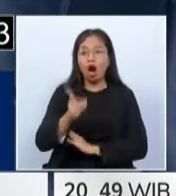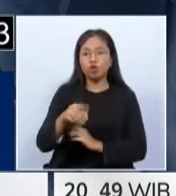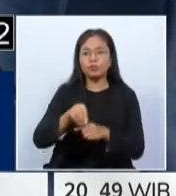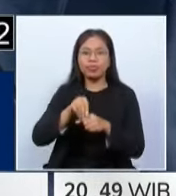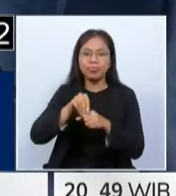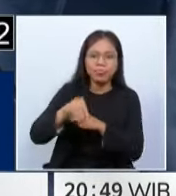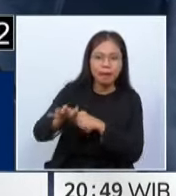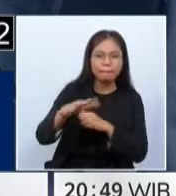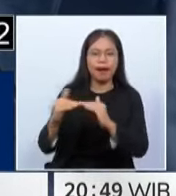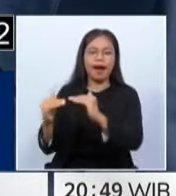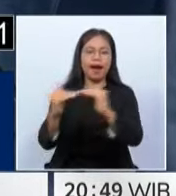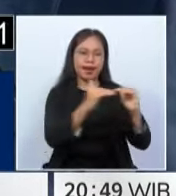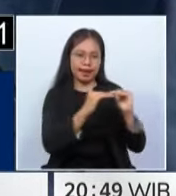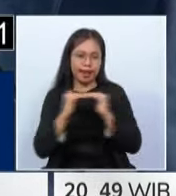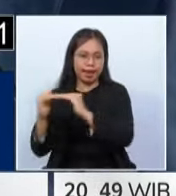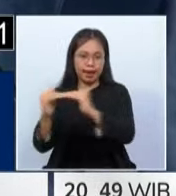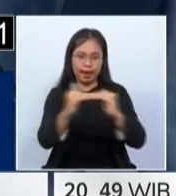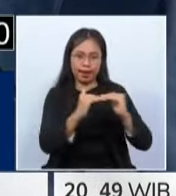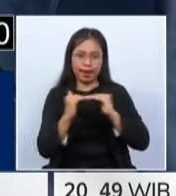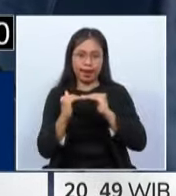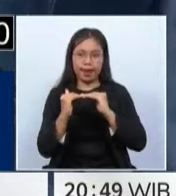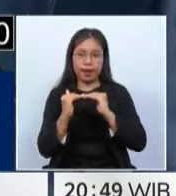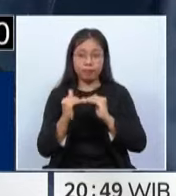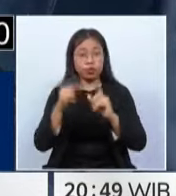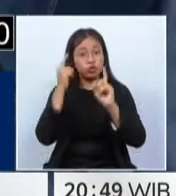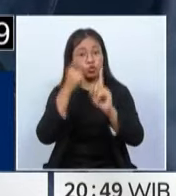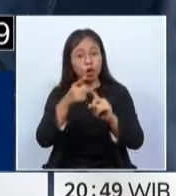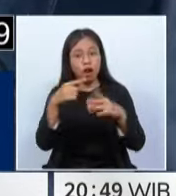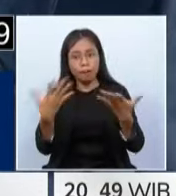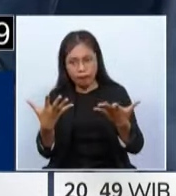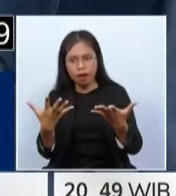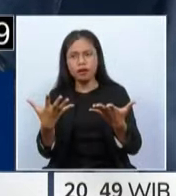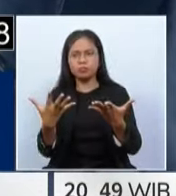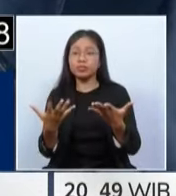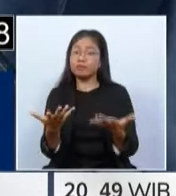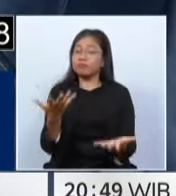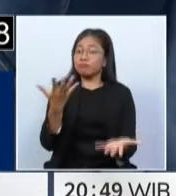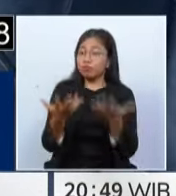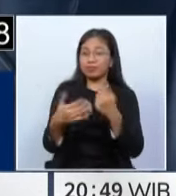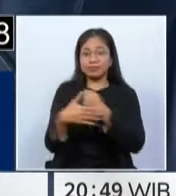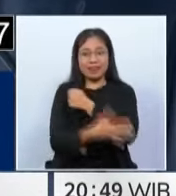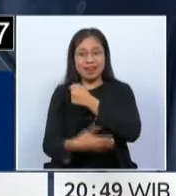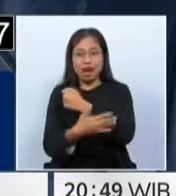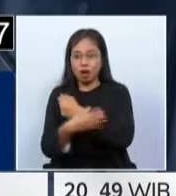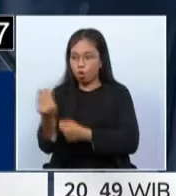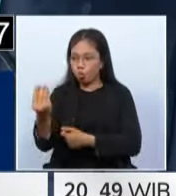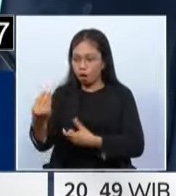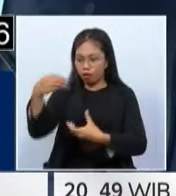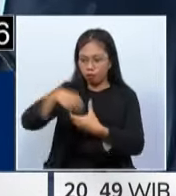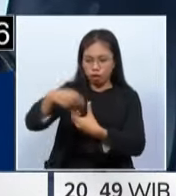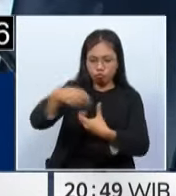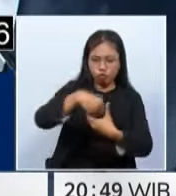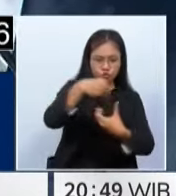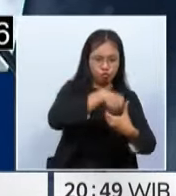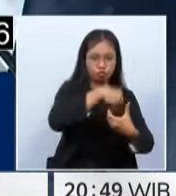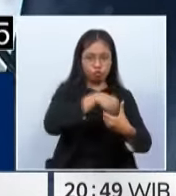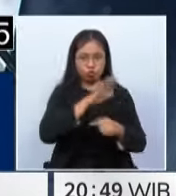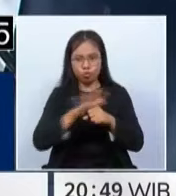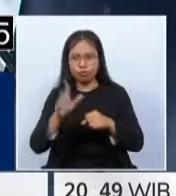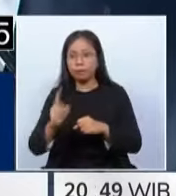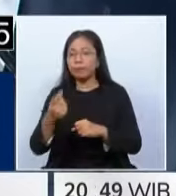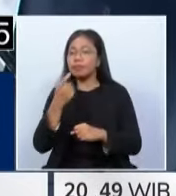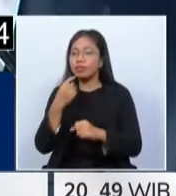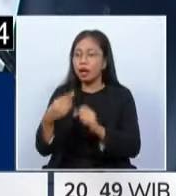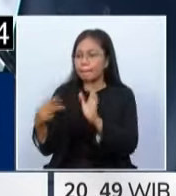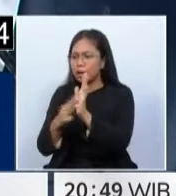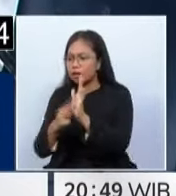harapannya maka kita memiliki masukan negara yang cukup kemudian kedua tadi terkait dengan hutang hutang-hutang